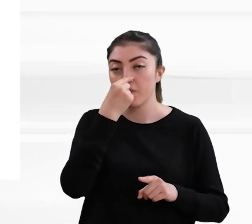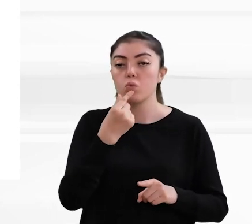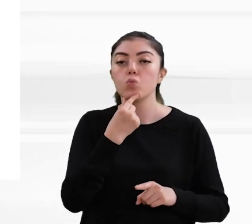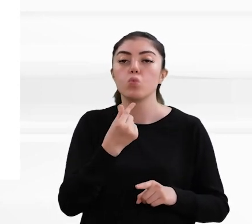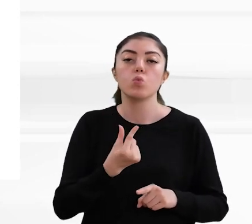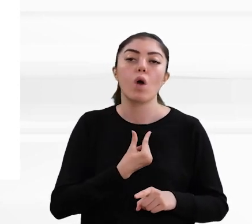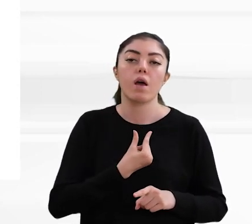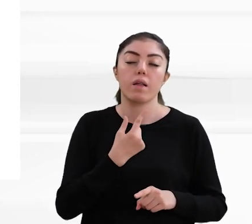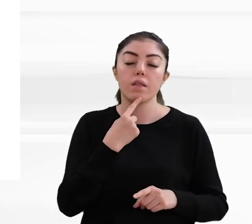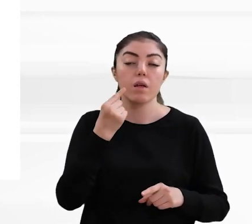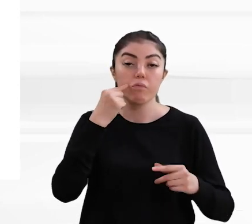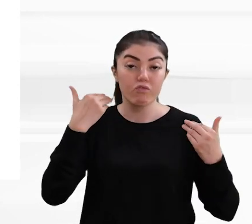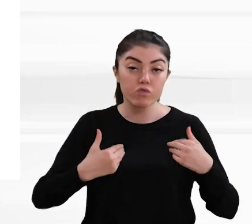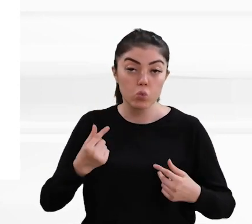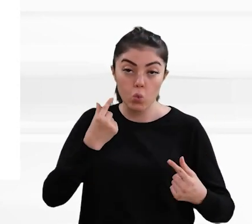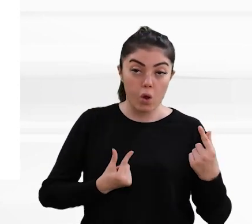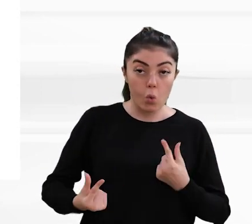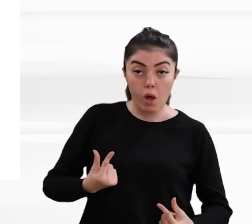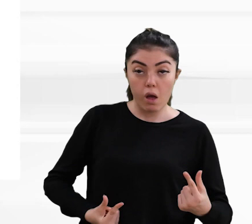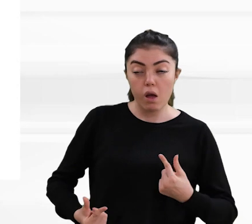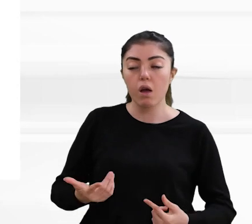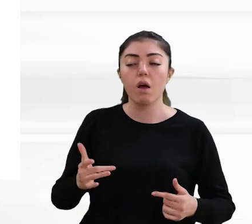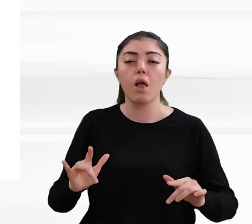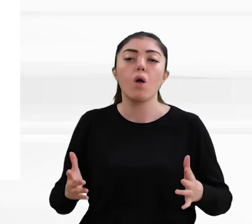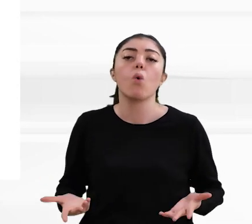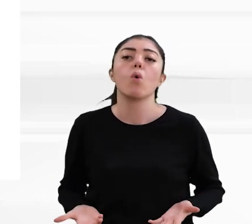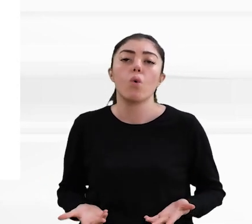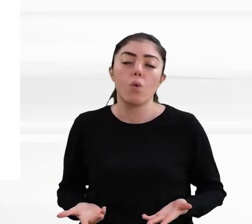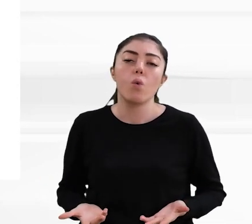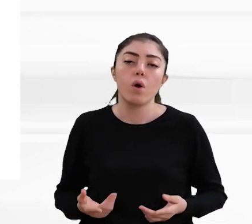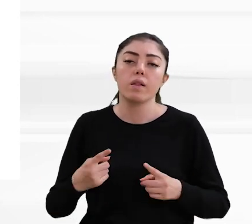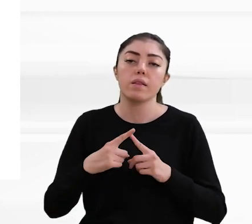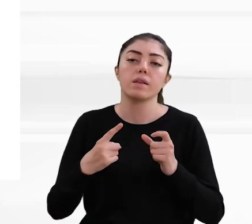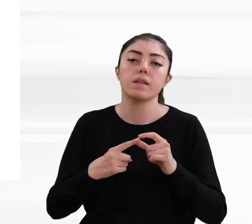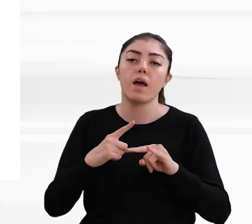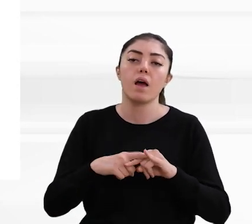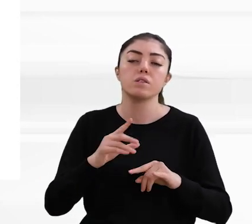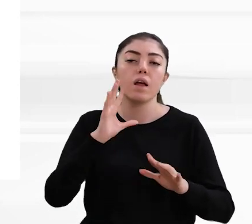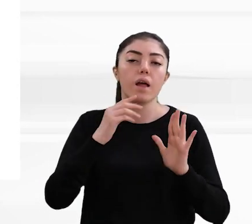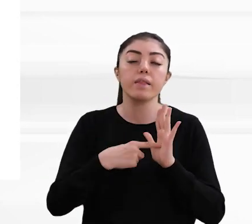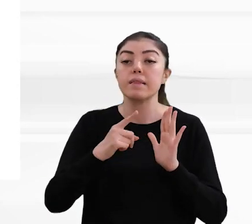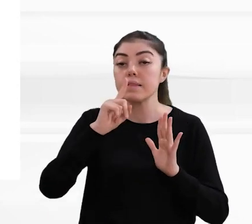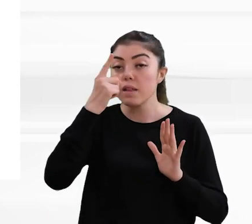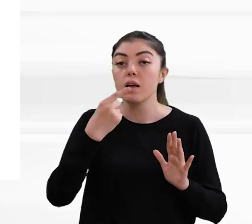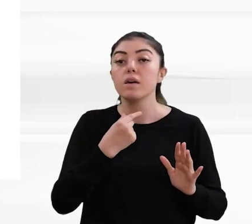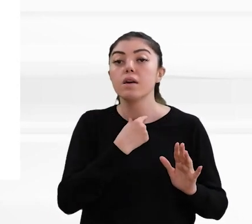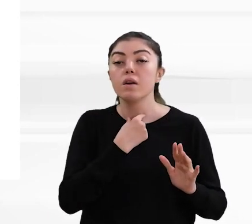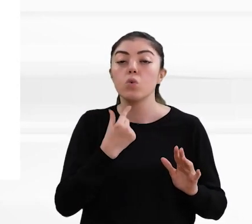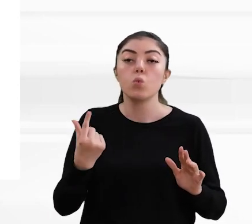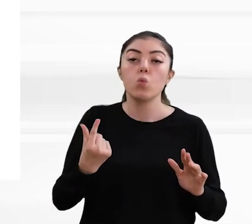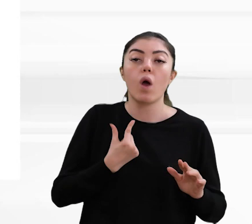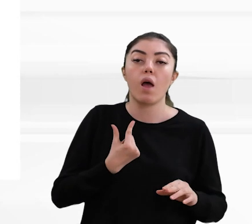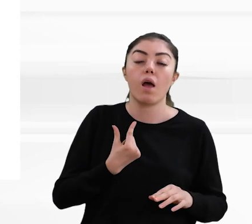uyarıyor yani tüm vücut hücrelerinde reseptör bulunmasına ihtiyacı yok diye savaşın etini göstermesi için sadece